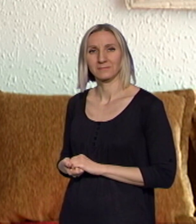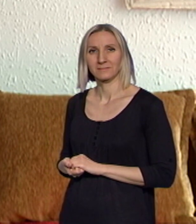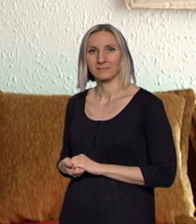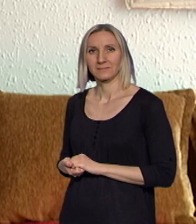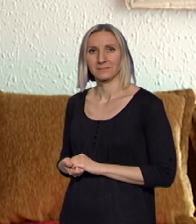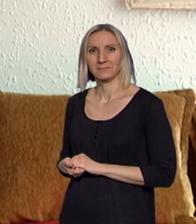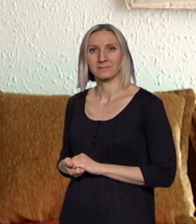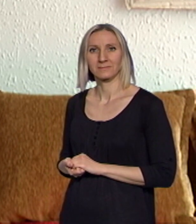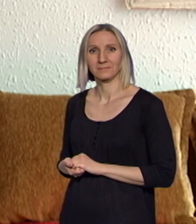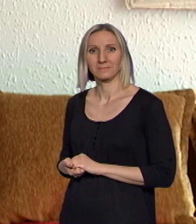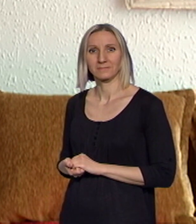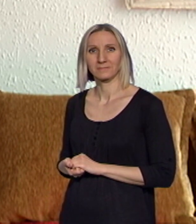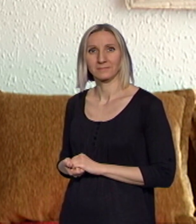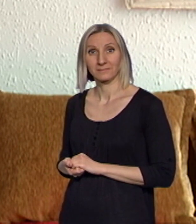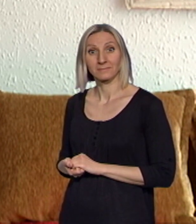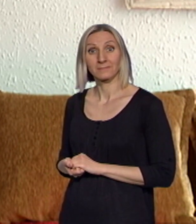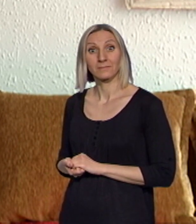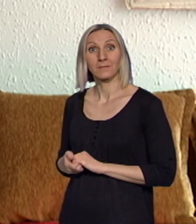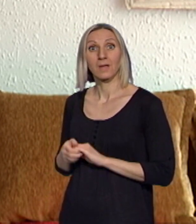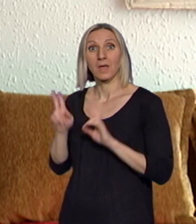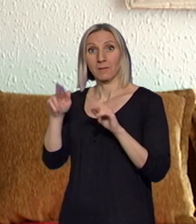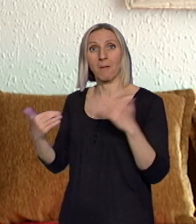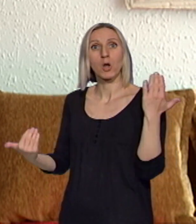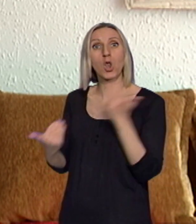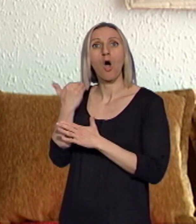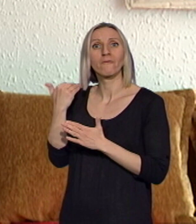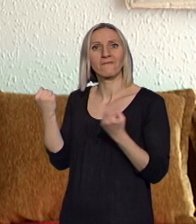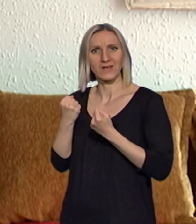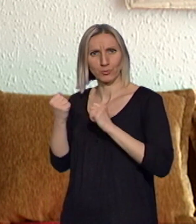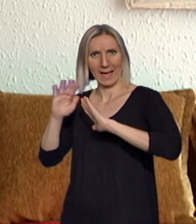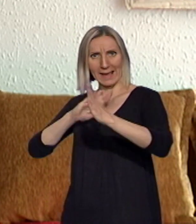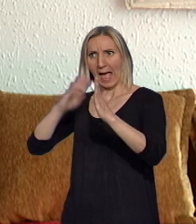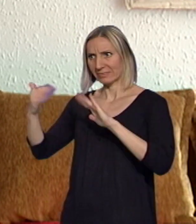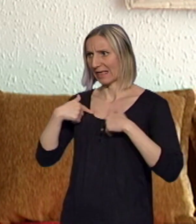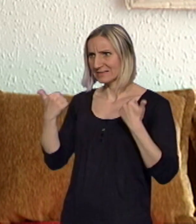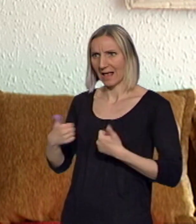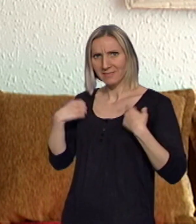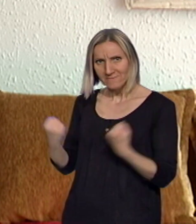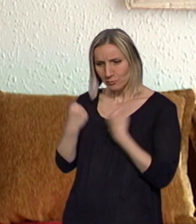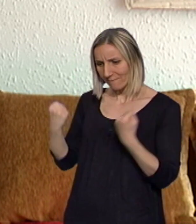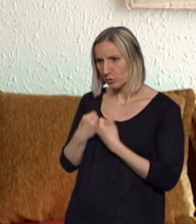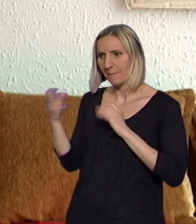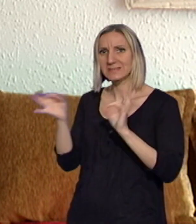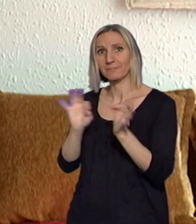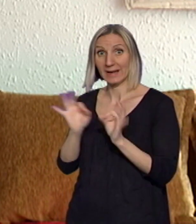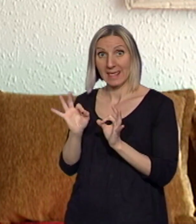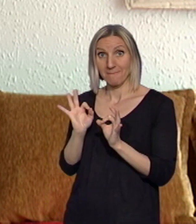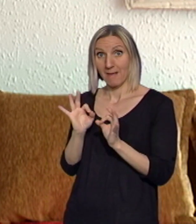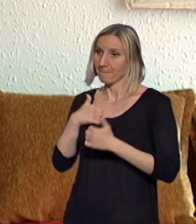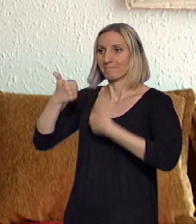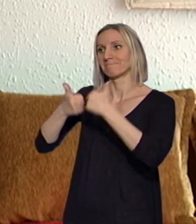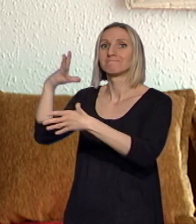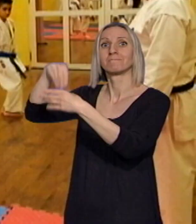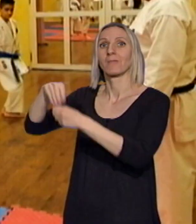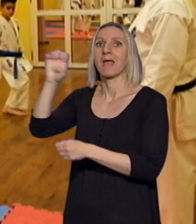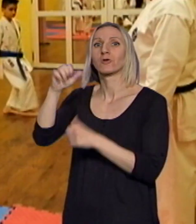Ja imam novu kartu koju se spremam za to evropsko